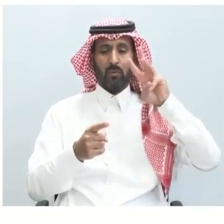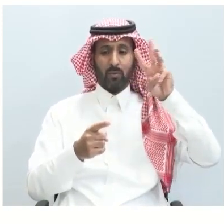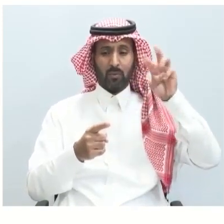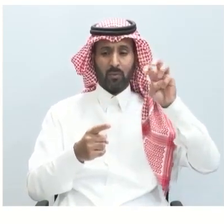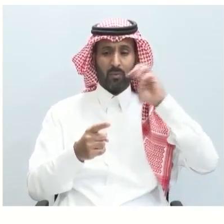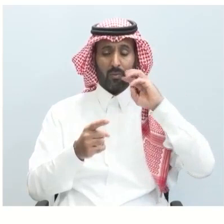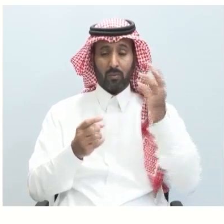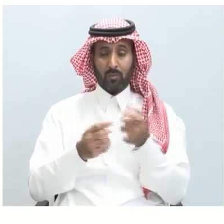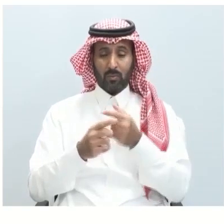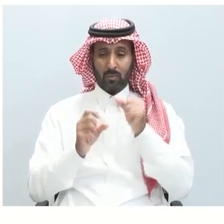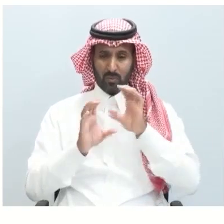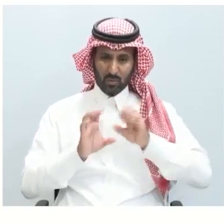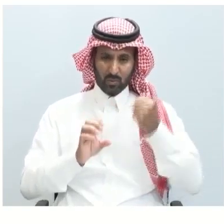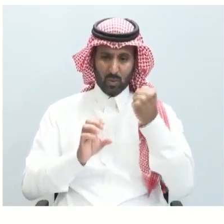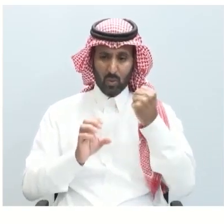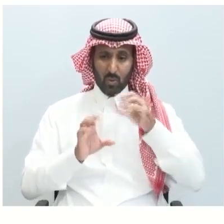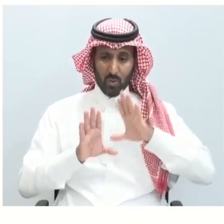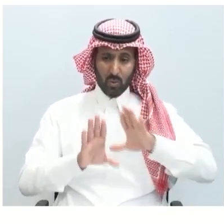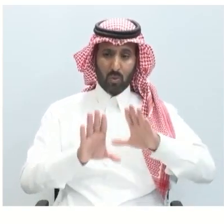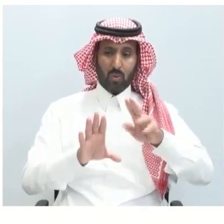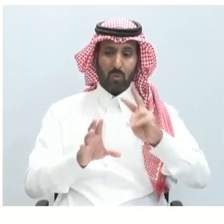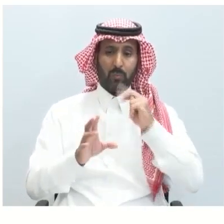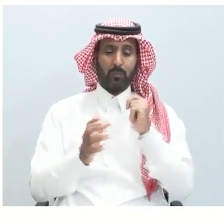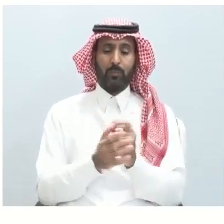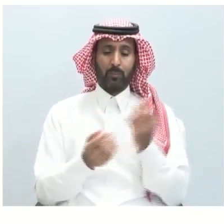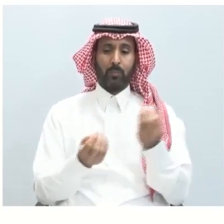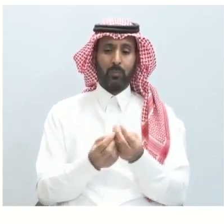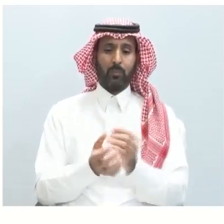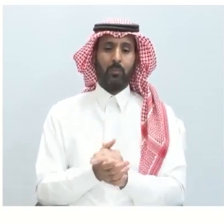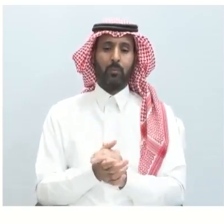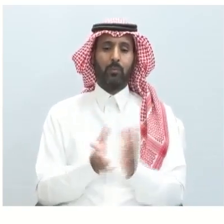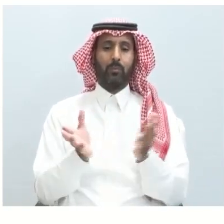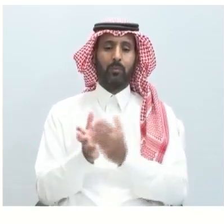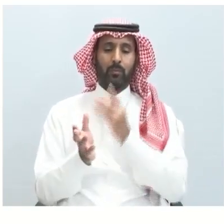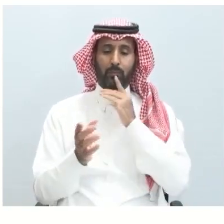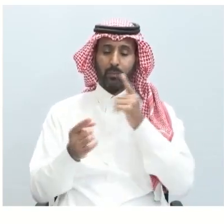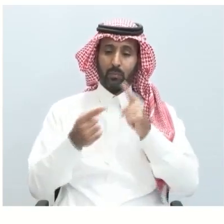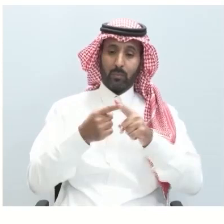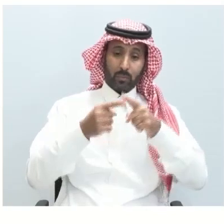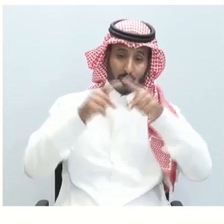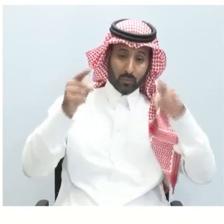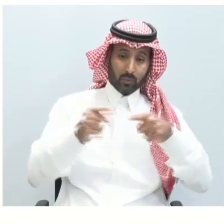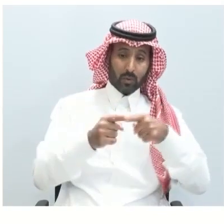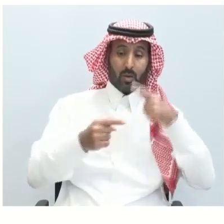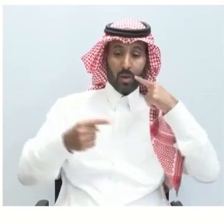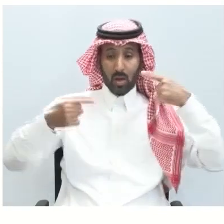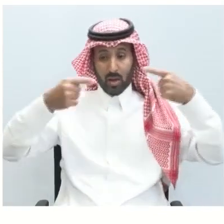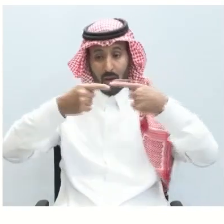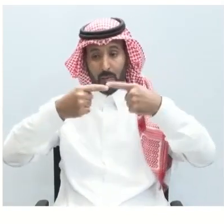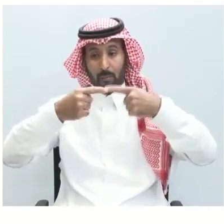15 ستعطيني 30 نيوت اذا مجموع القوتين طبعا ستؤثر باتجاه اليمين اي في اتجاه